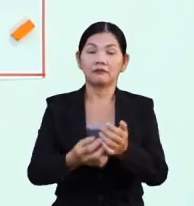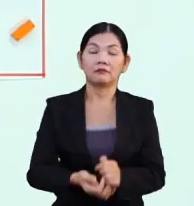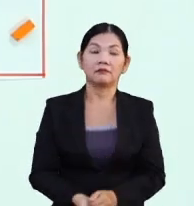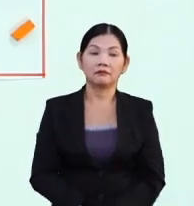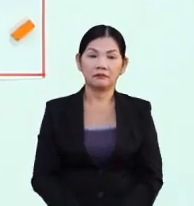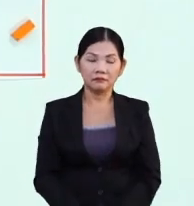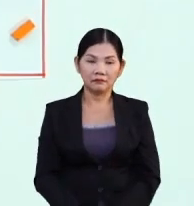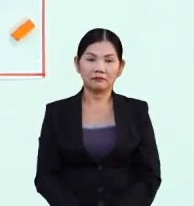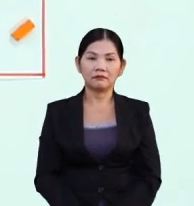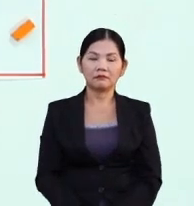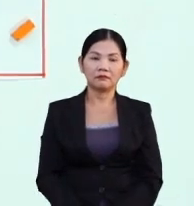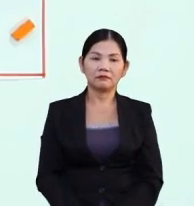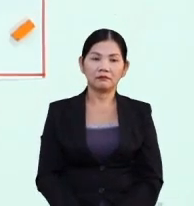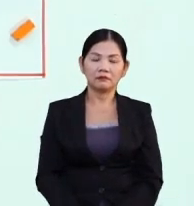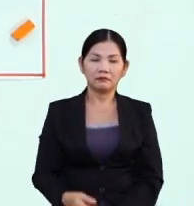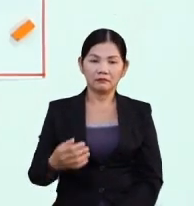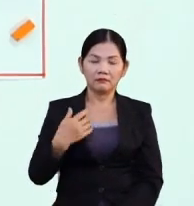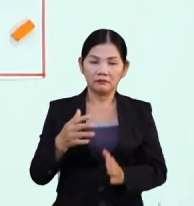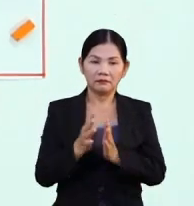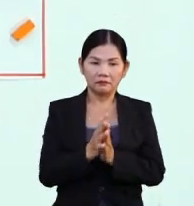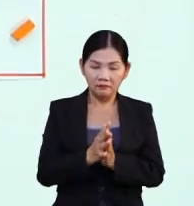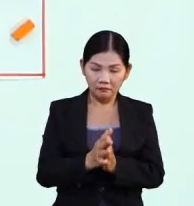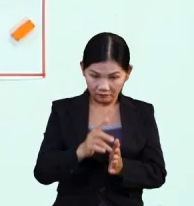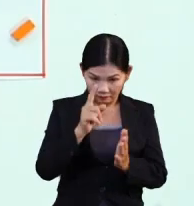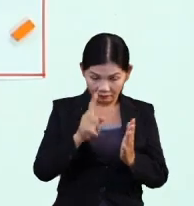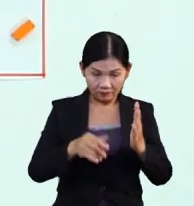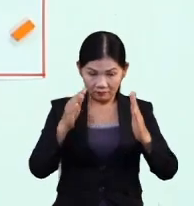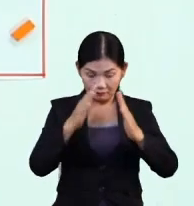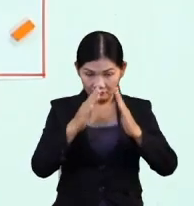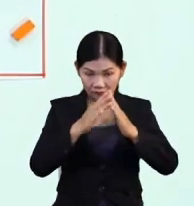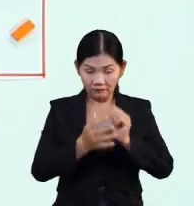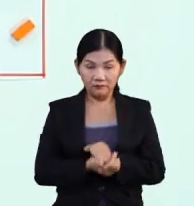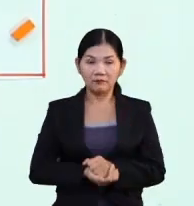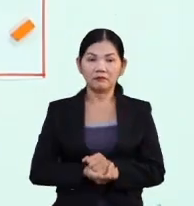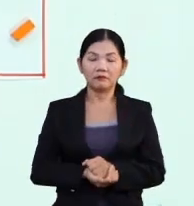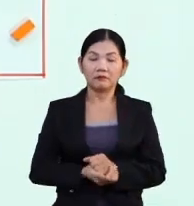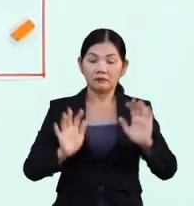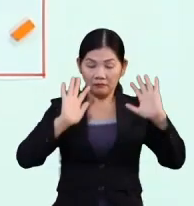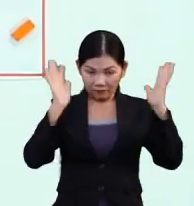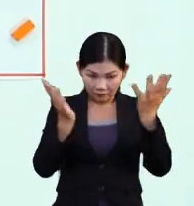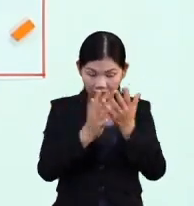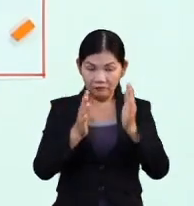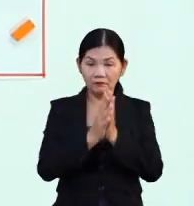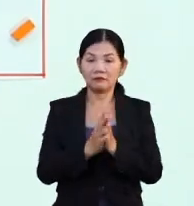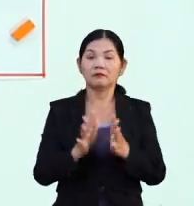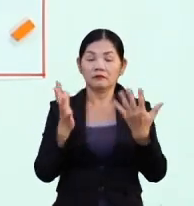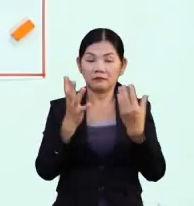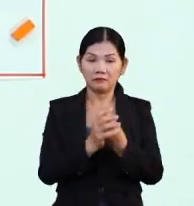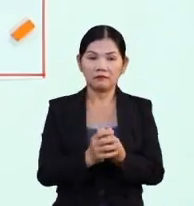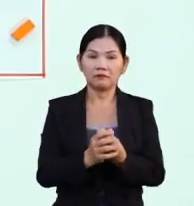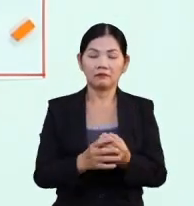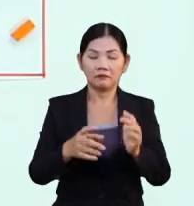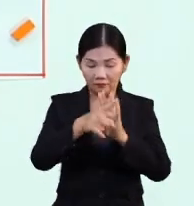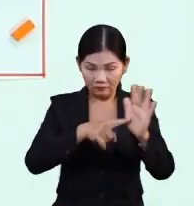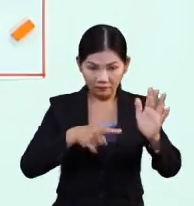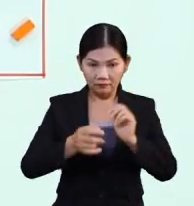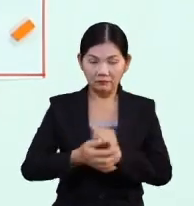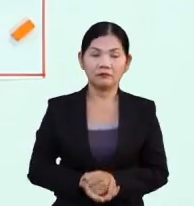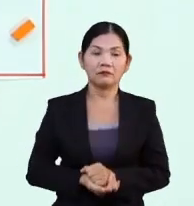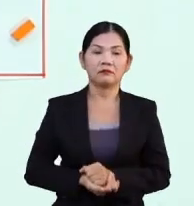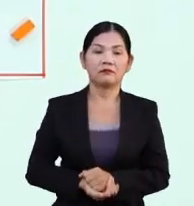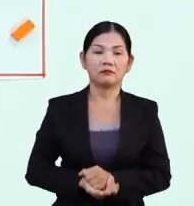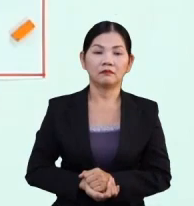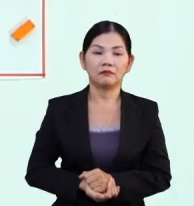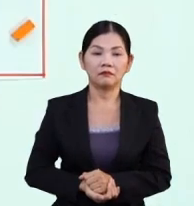ចាកូនត្រូវចាកូនត្រូវយកចំនួនផ្ទះដែលមានផ្ទះទាំងអស់នៅក្នុងភូមិមកដកជាមួយនឹងចាចំនួ